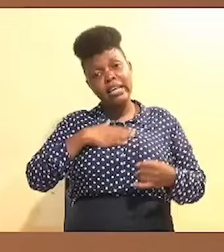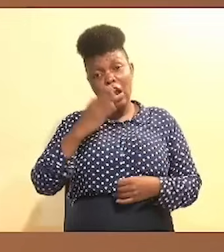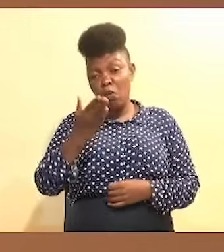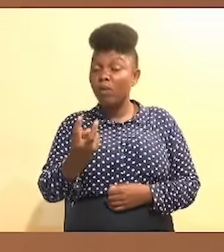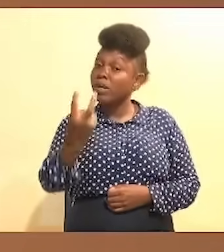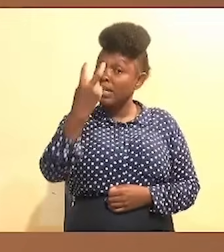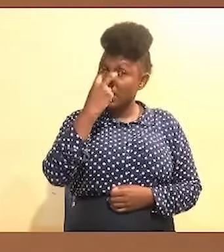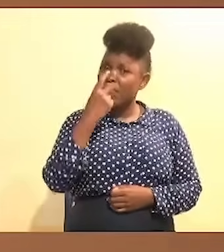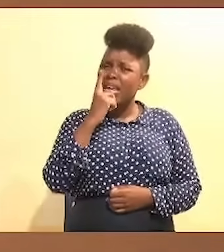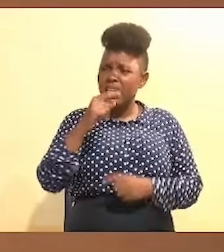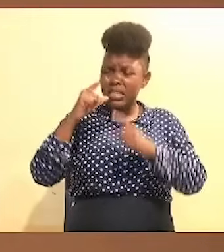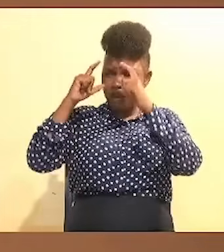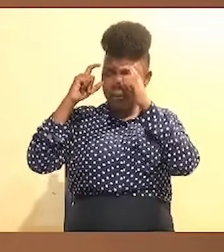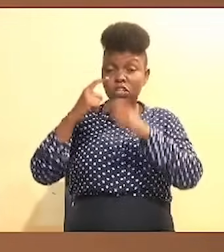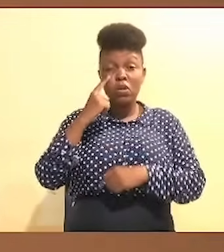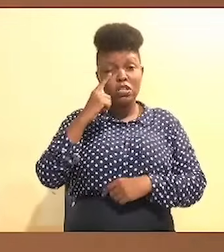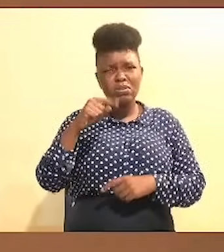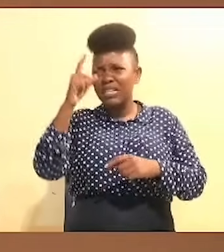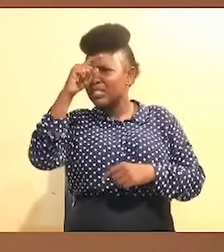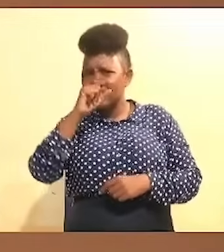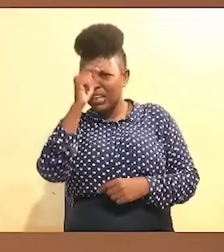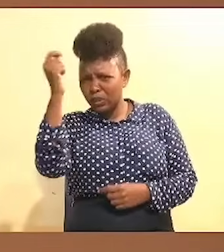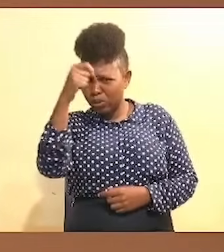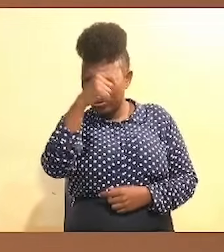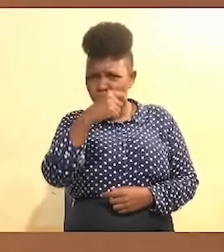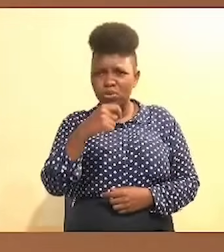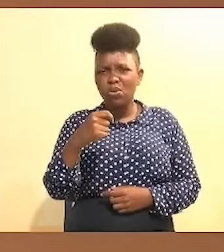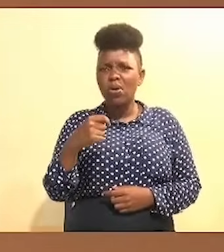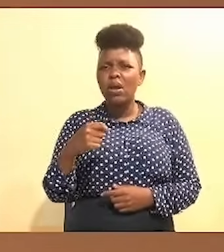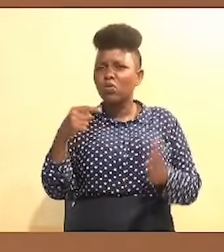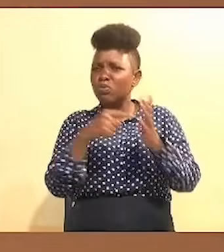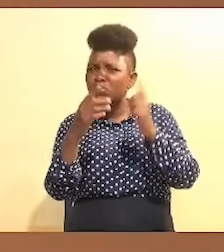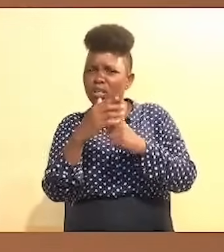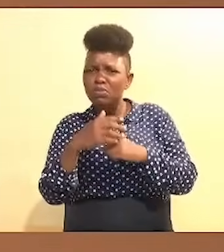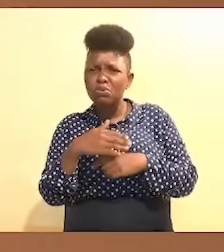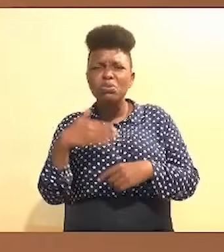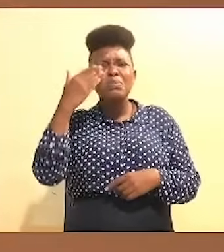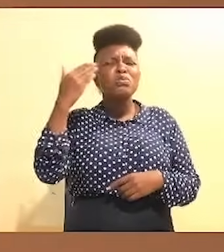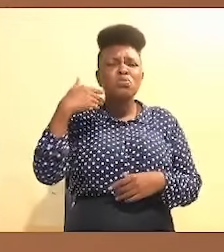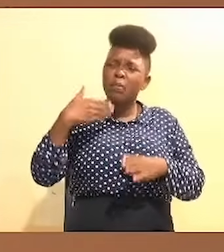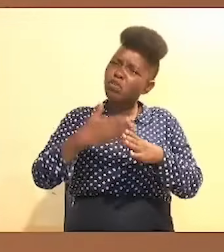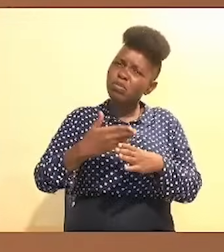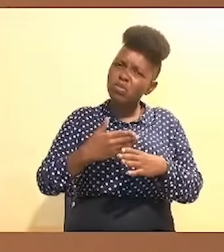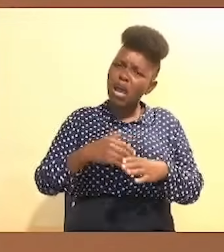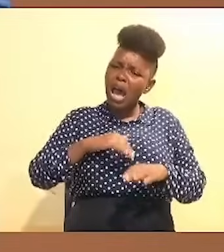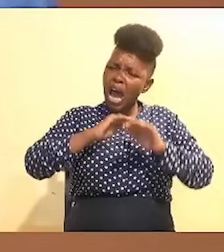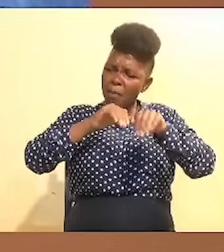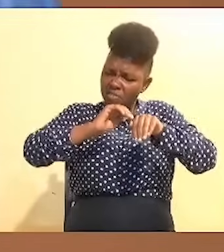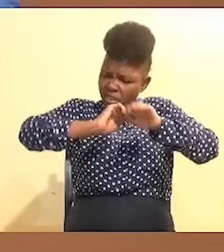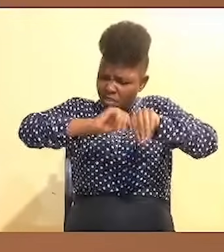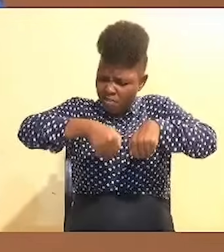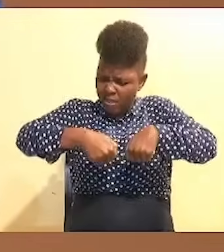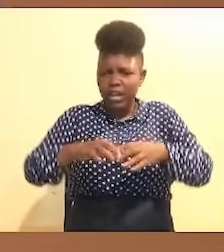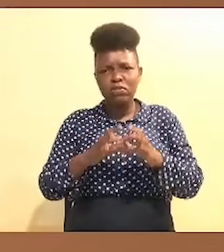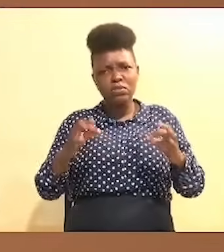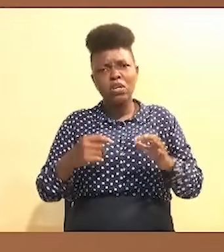unayenitazama, hizi picha ambazo unaona zinachorochorwa kuhusu Yesu mzungu huyu ambaye tumeshamzoea, ambaye amevaa sendo nzuri, ni kuonyesha